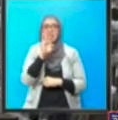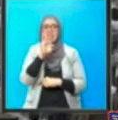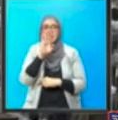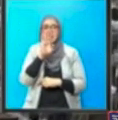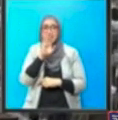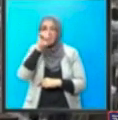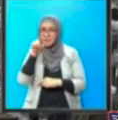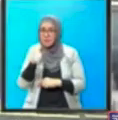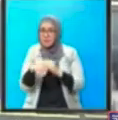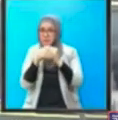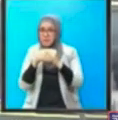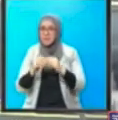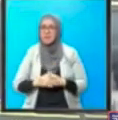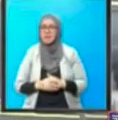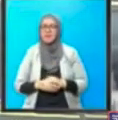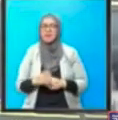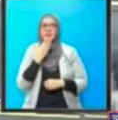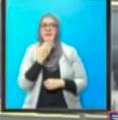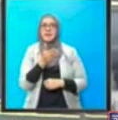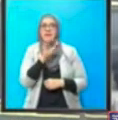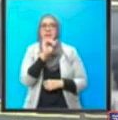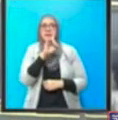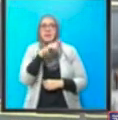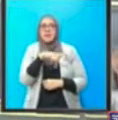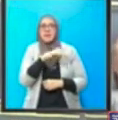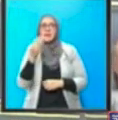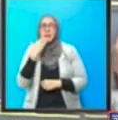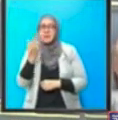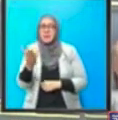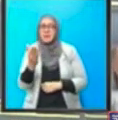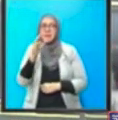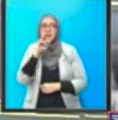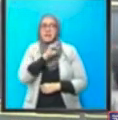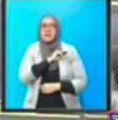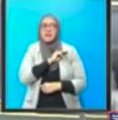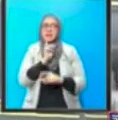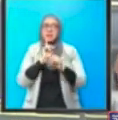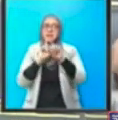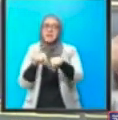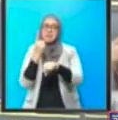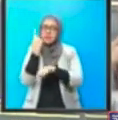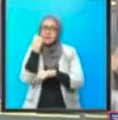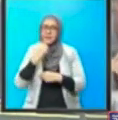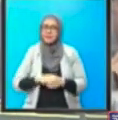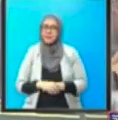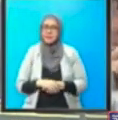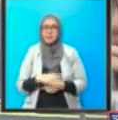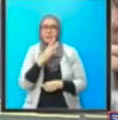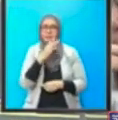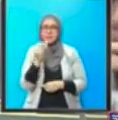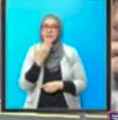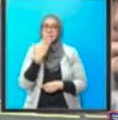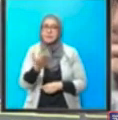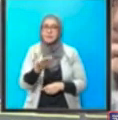Terima kasih kepada gua dikasih pada Ayo penting yang telah memberi jawaban tadi dana kekasih anda